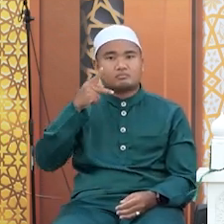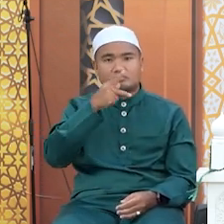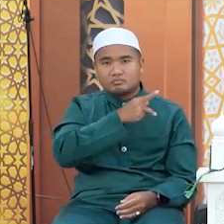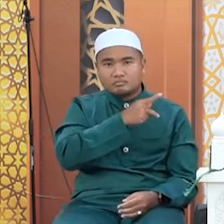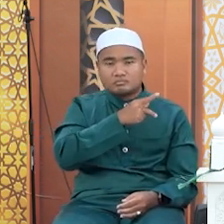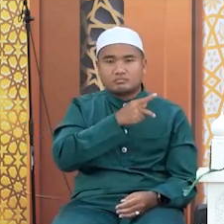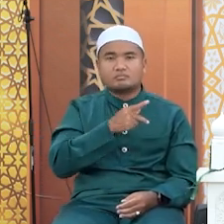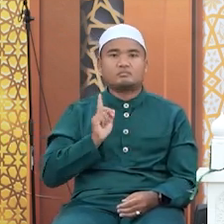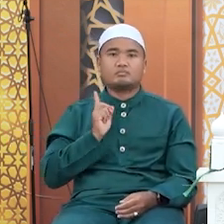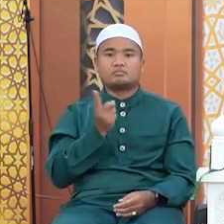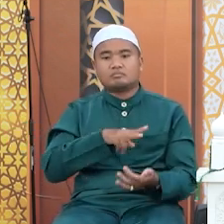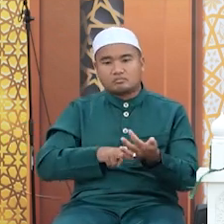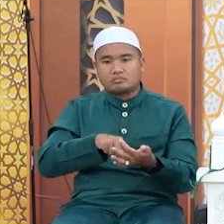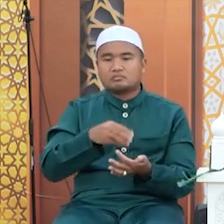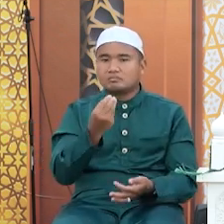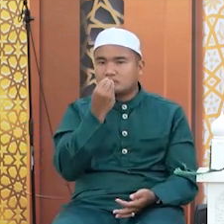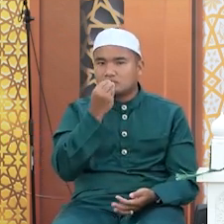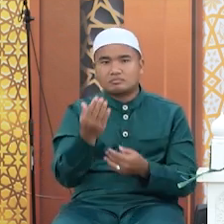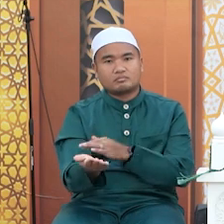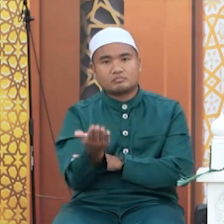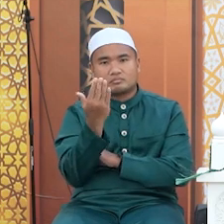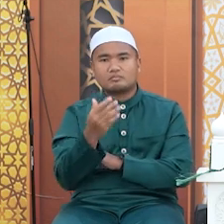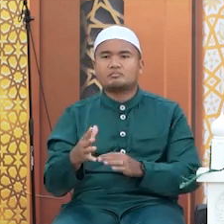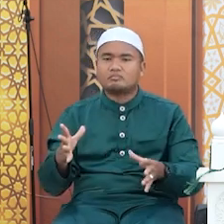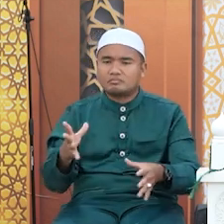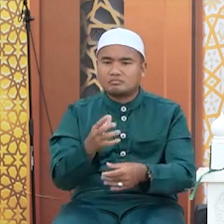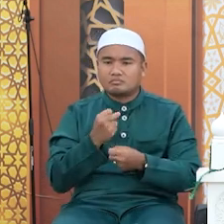sahur. Dapat pahala pula makan sahur.